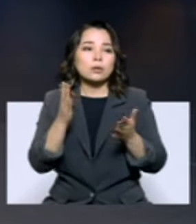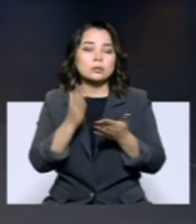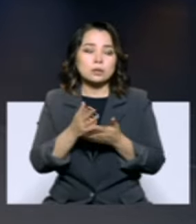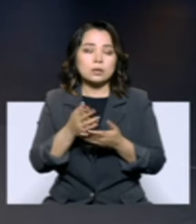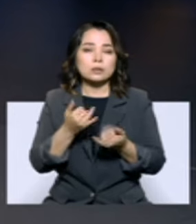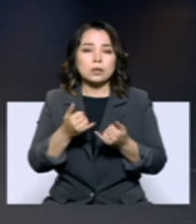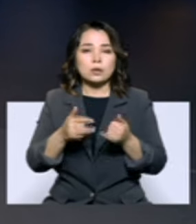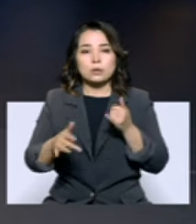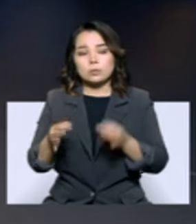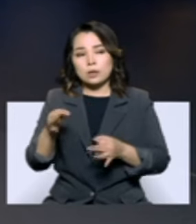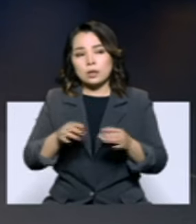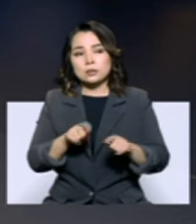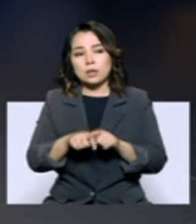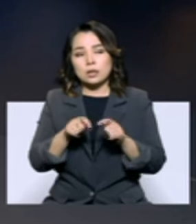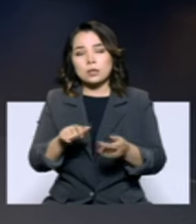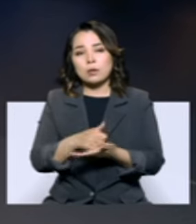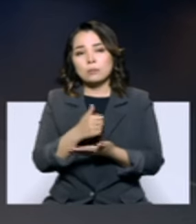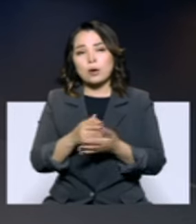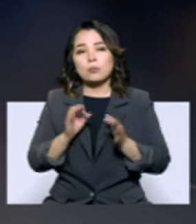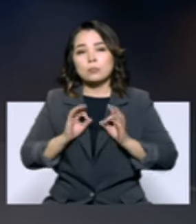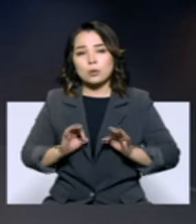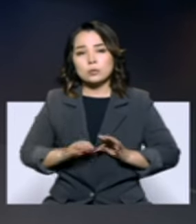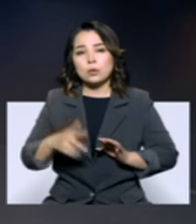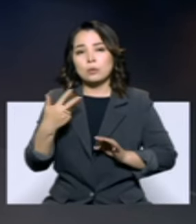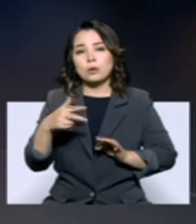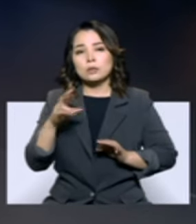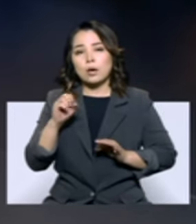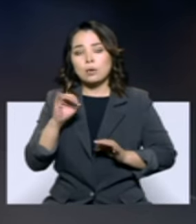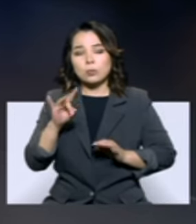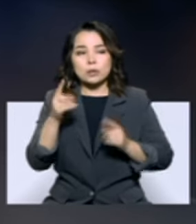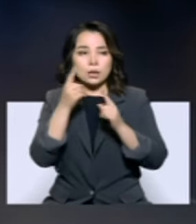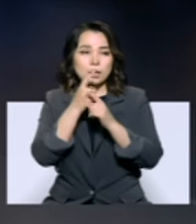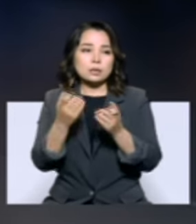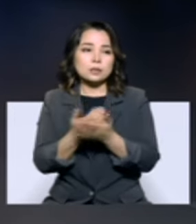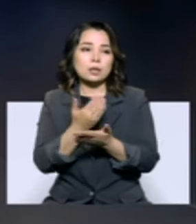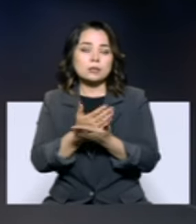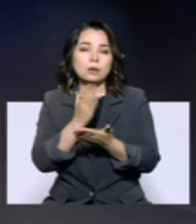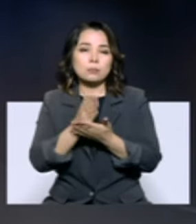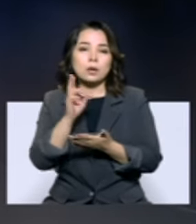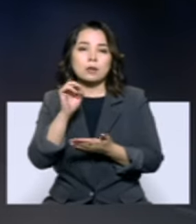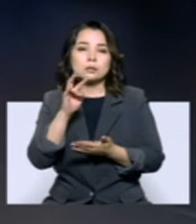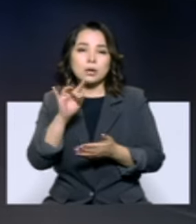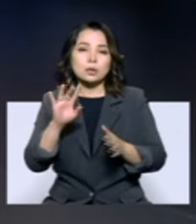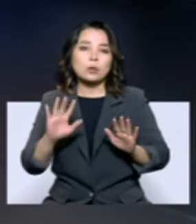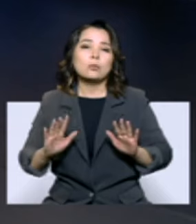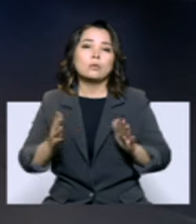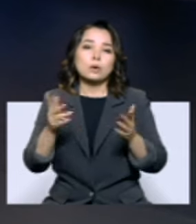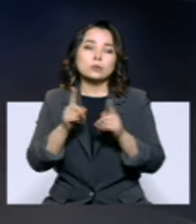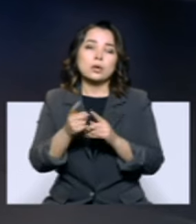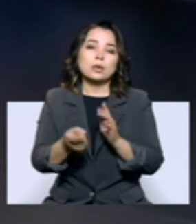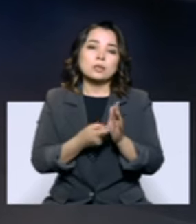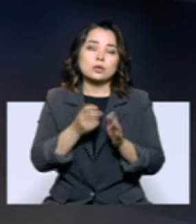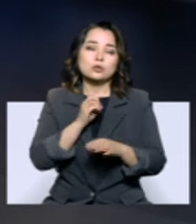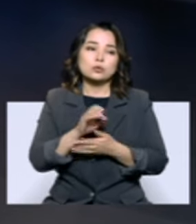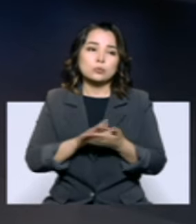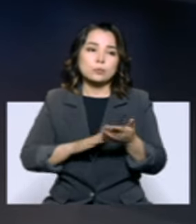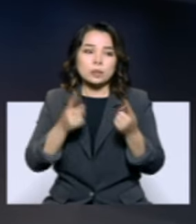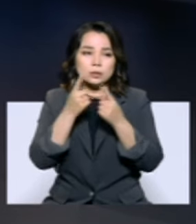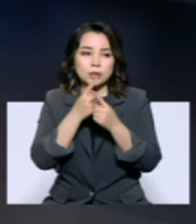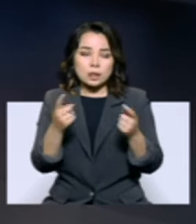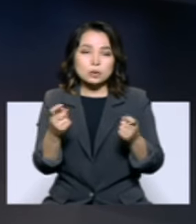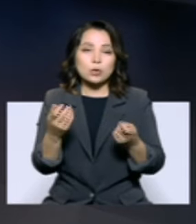істі болып жатыр. Бас прокуратура 30 сәуірде хабарлама таратқан. Қаңтар оқиғасына байланысты тергеу жалғасып